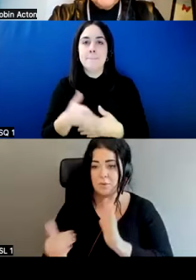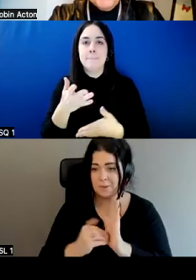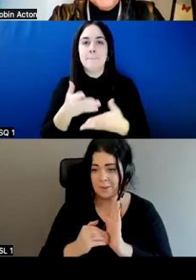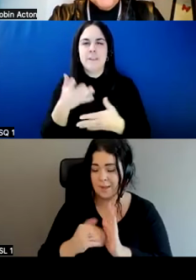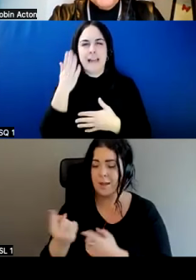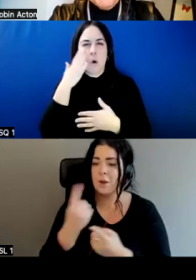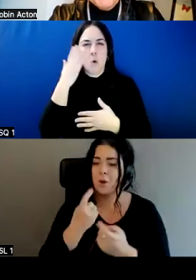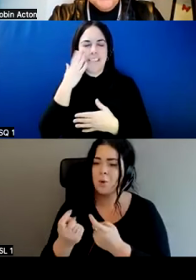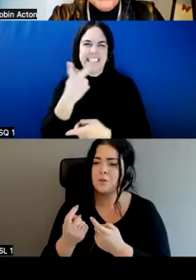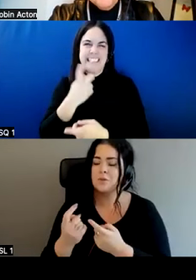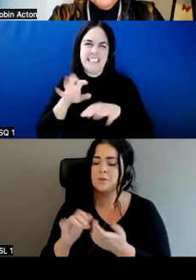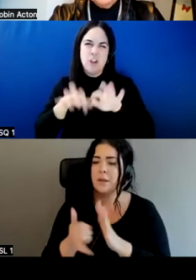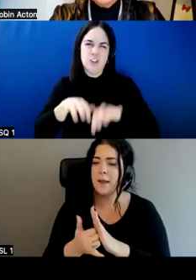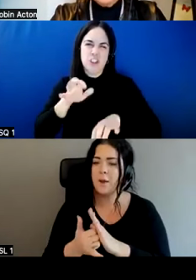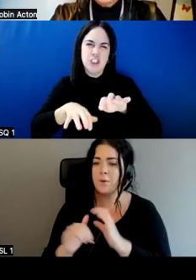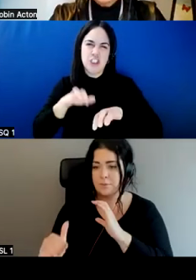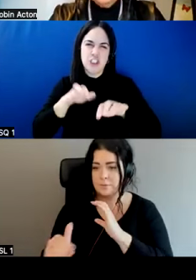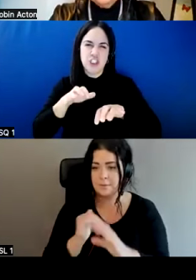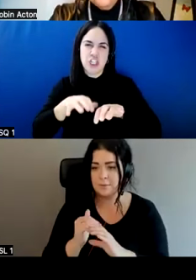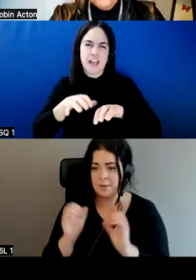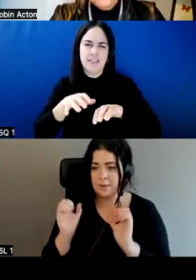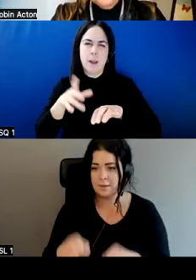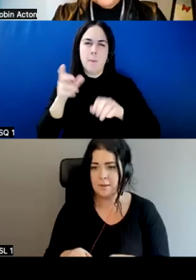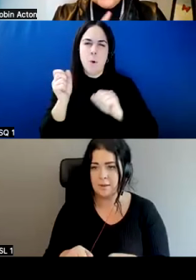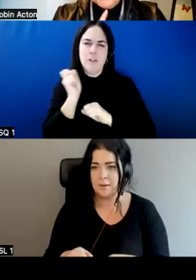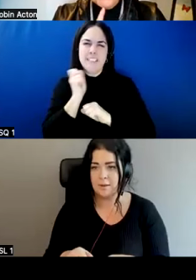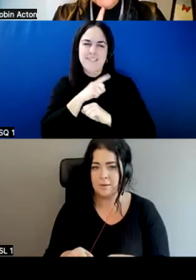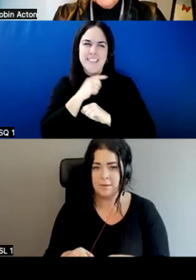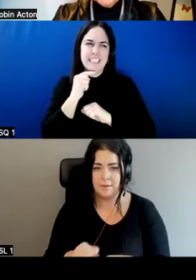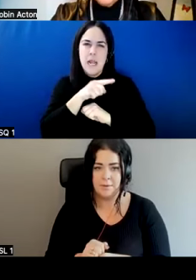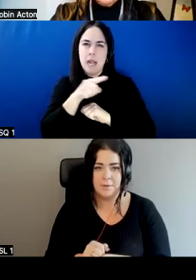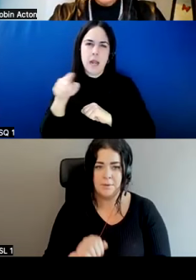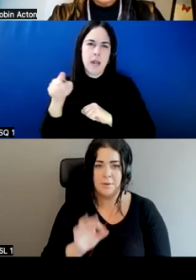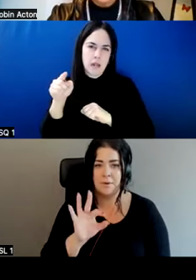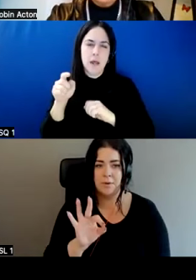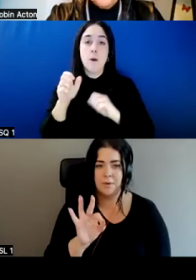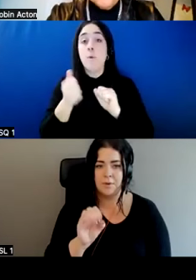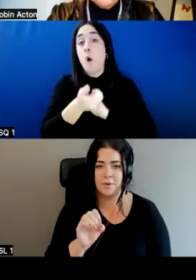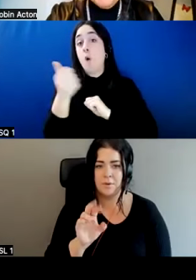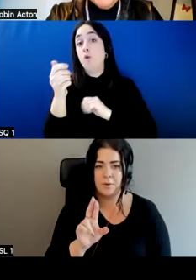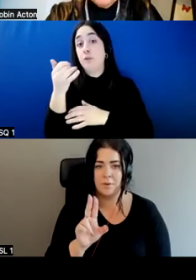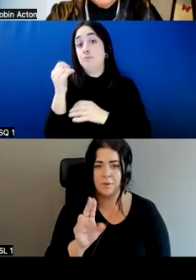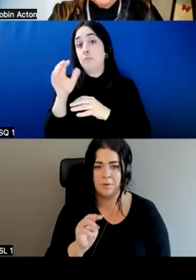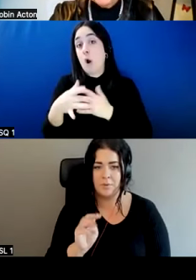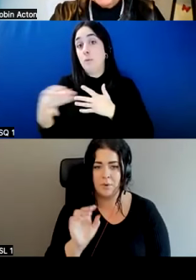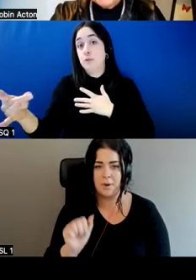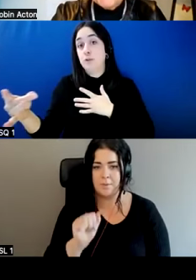Les questions peuvent aussi être envoyées par courriel à